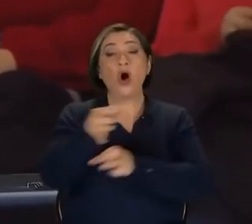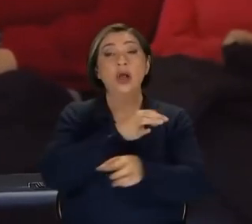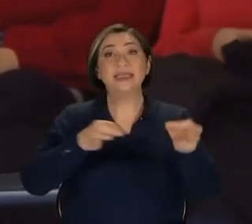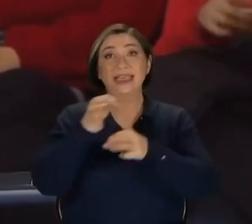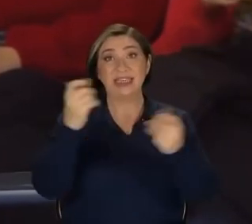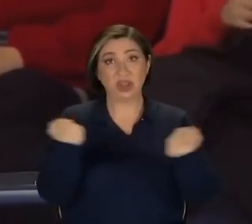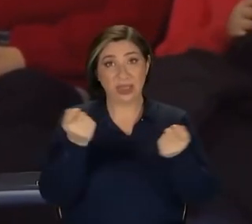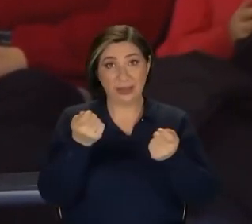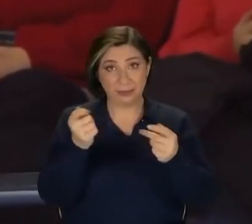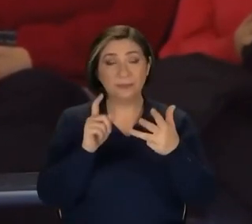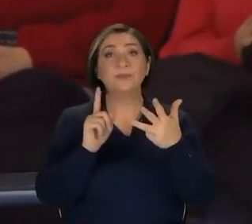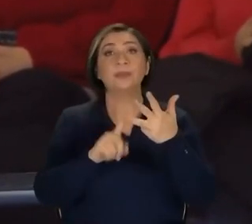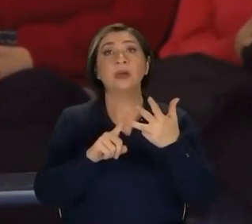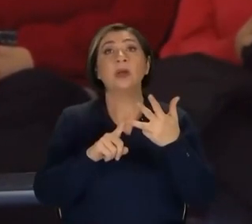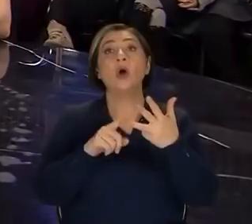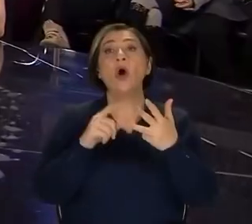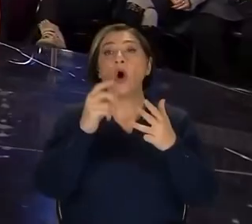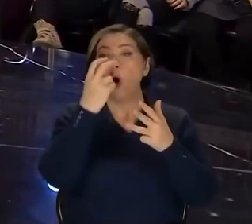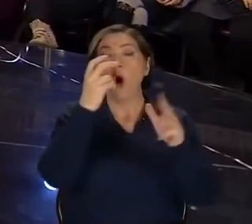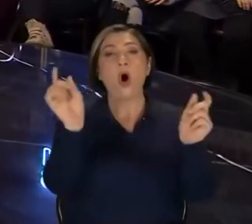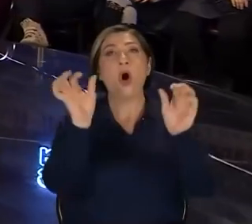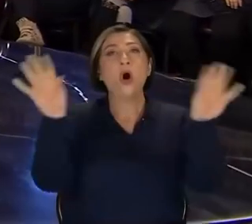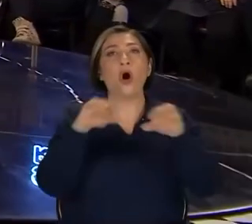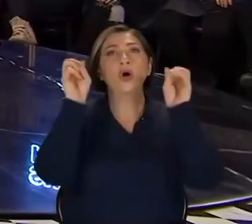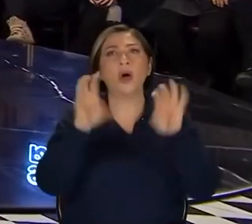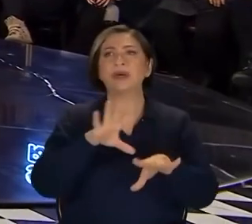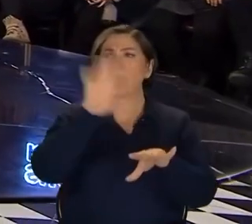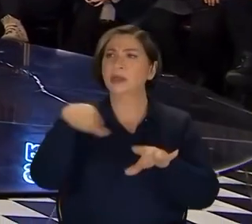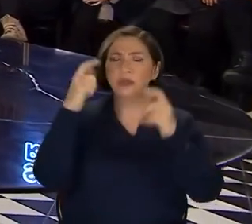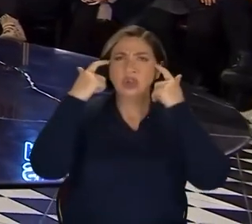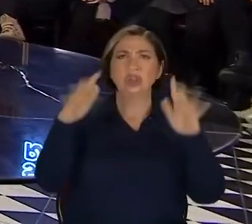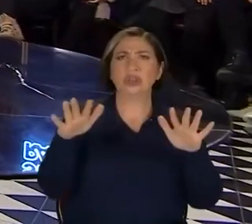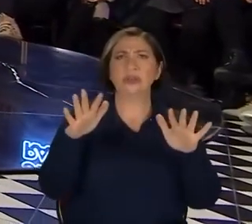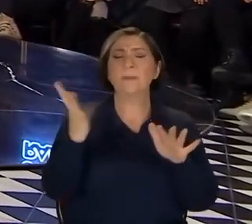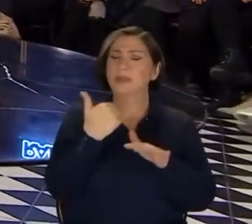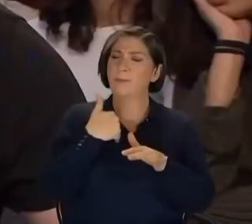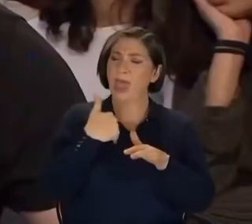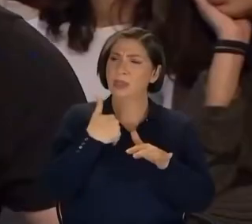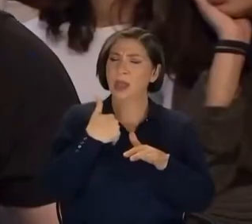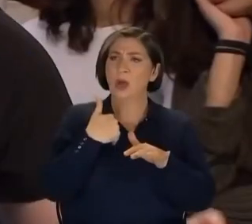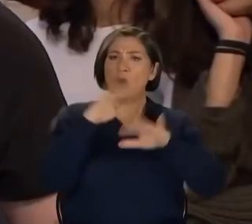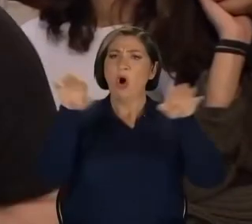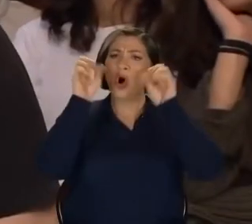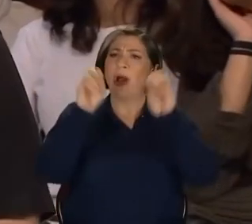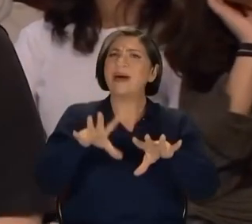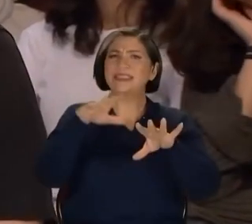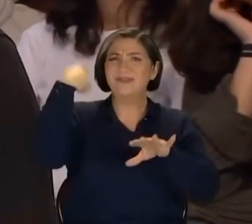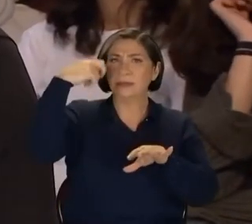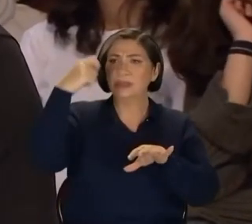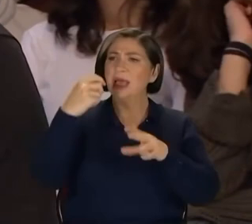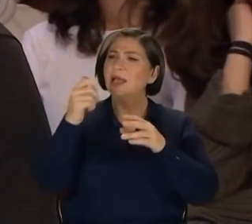işler tekrar oyuncuydun. Hokkabaz geliyor. Hokkabaz herkes çok şaşırttı. Evet. Mesela ben Hokkabaz